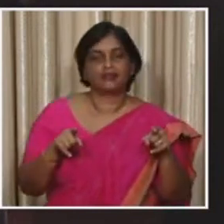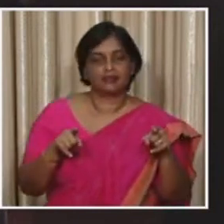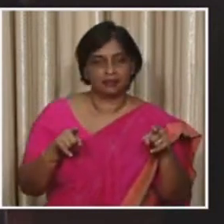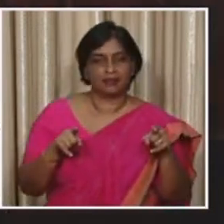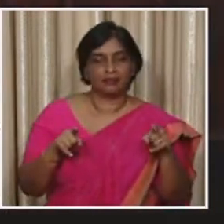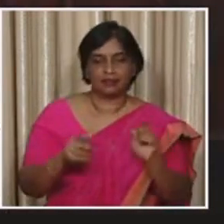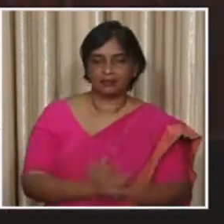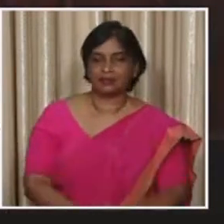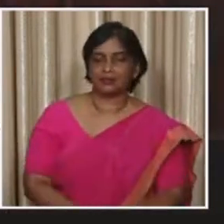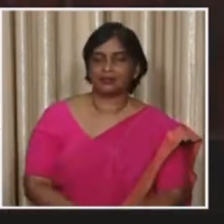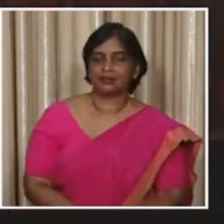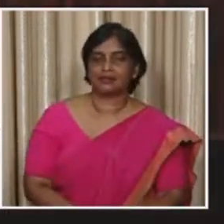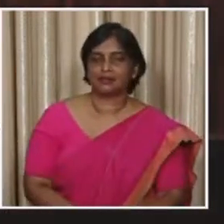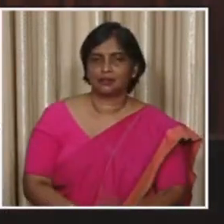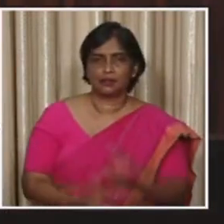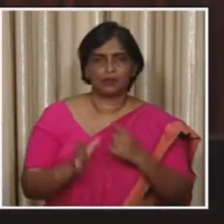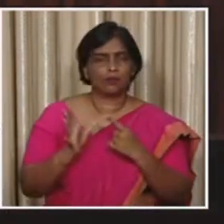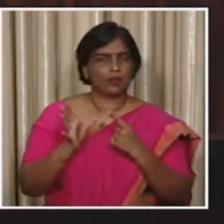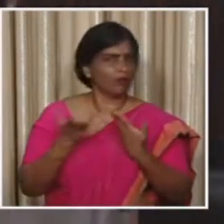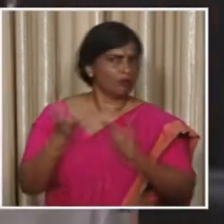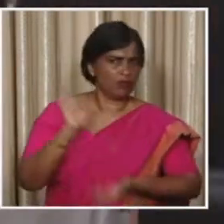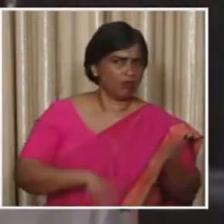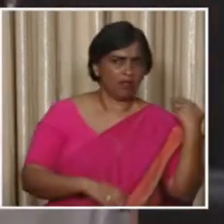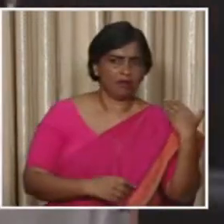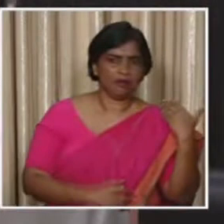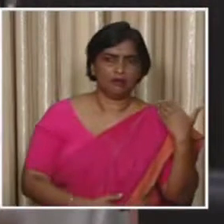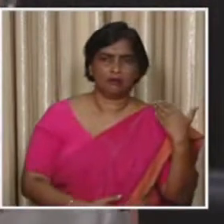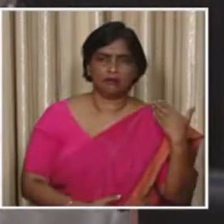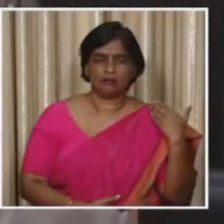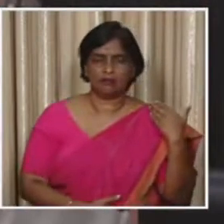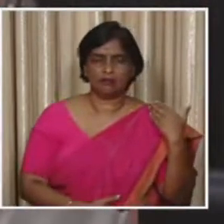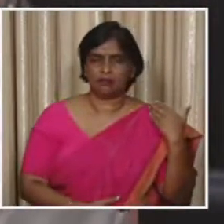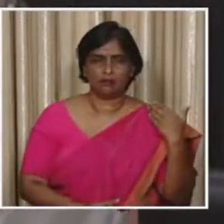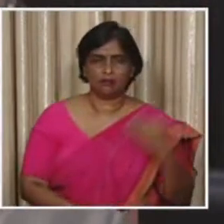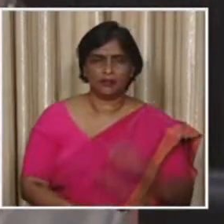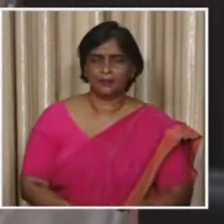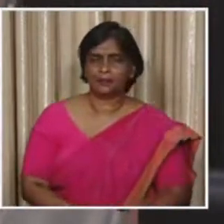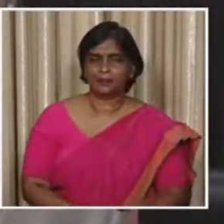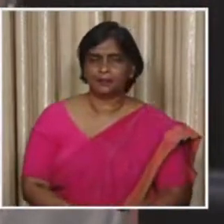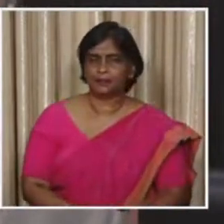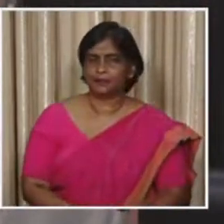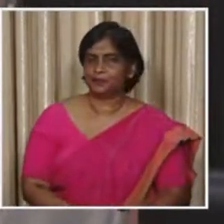හරි පිළිතුරු දෙනවා. නැත්නම් මම මෙතනින් පිට වෙලා යන්න තියෙනවා. මට